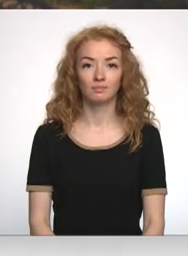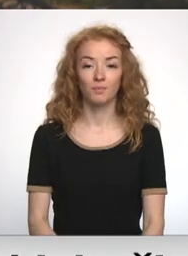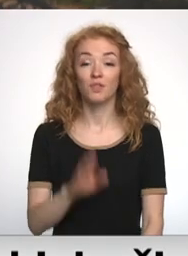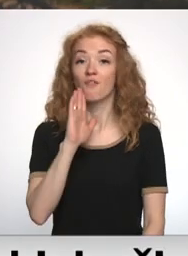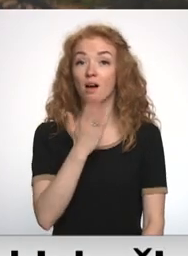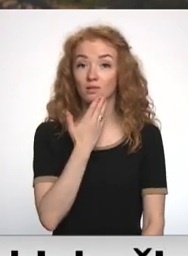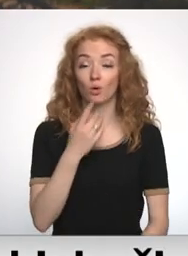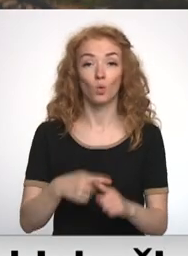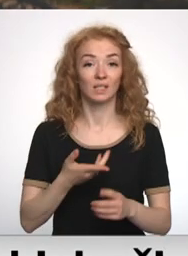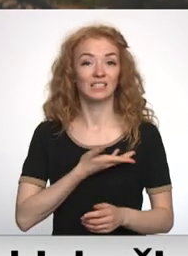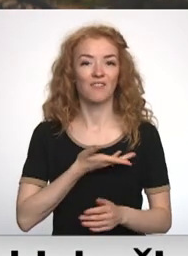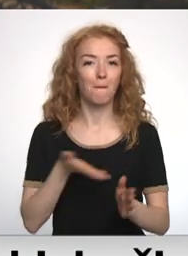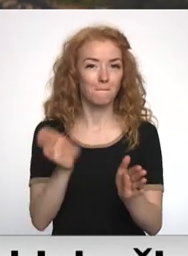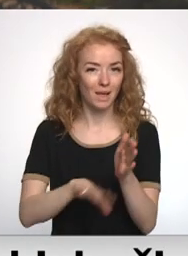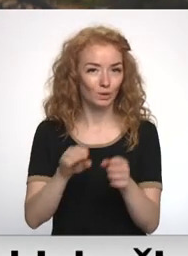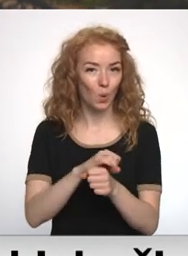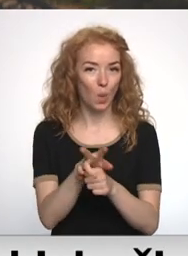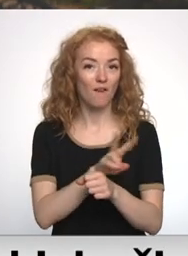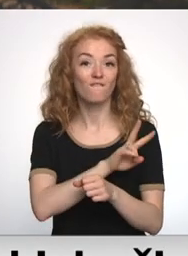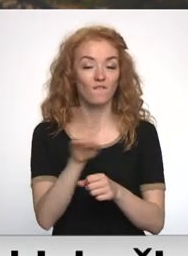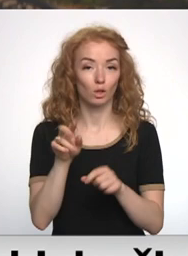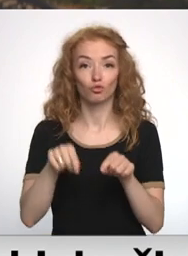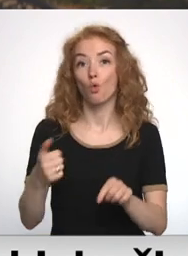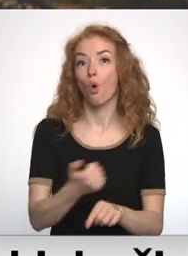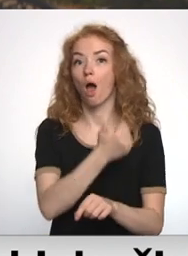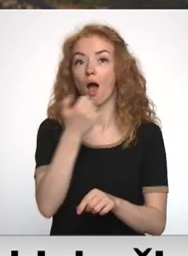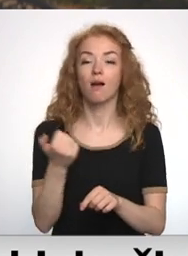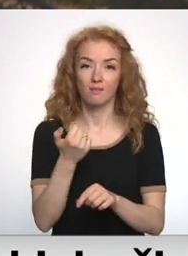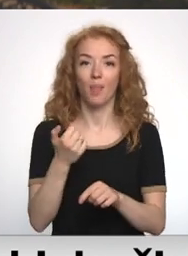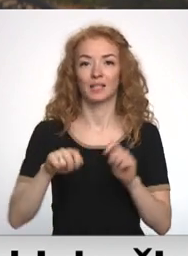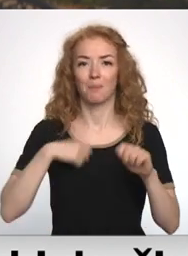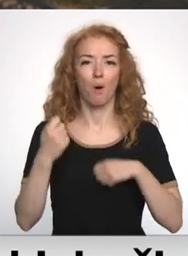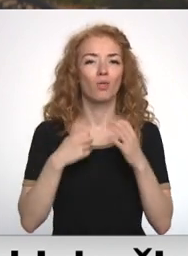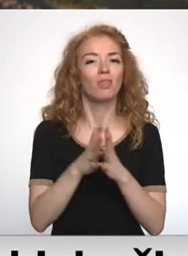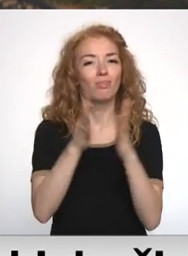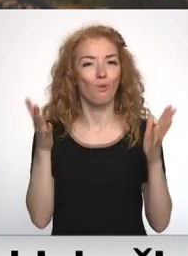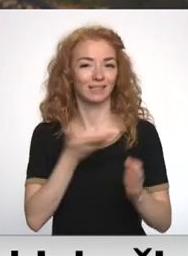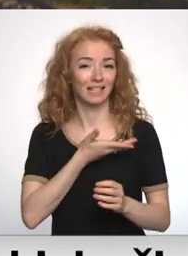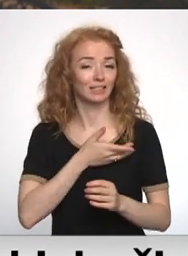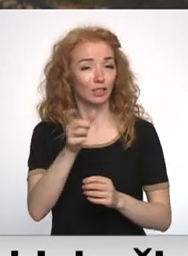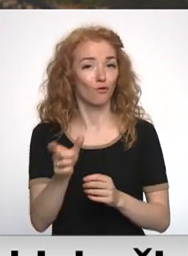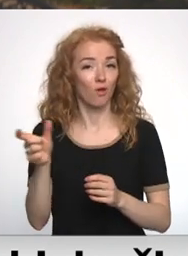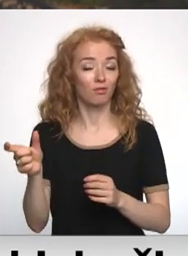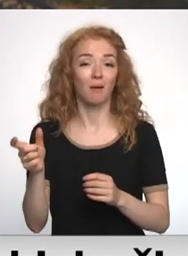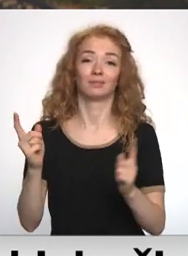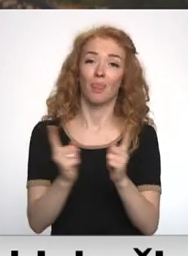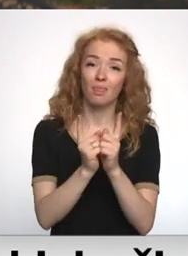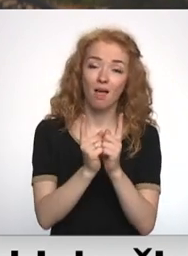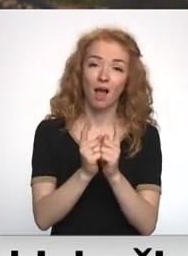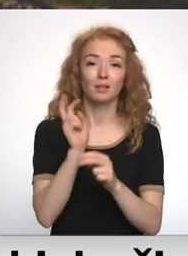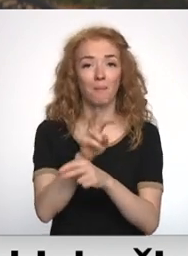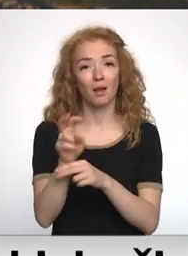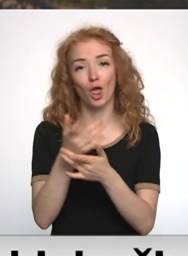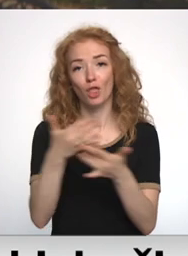Vasara un dzīve bez Covid-19 ierobežojumiem šogad steidz izbaudīt daudz Latvijas iedzīvotāji, gan satiekoties un kopā apmeklējot